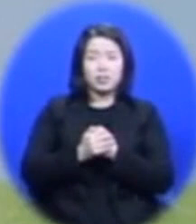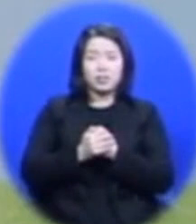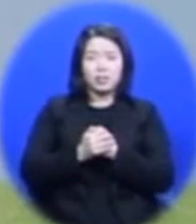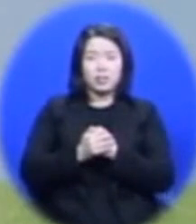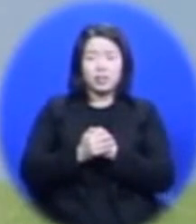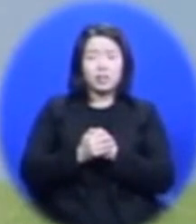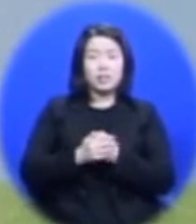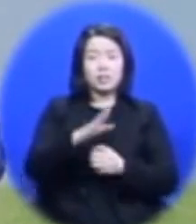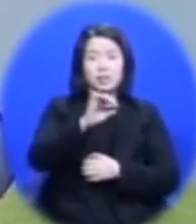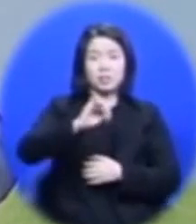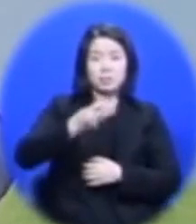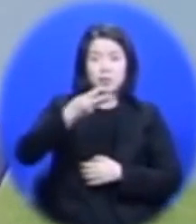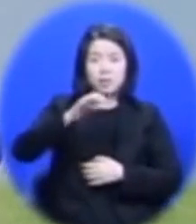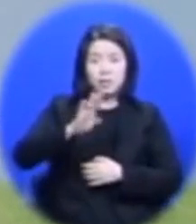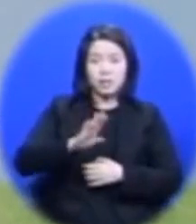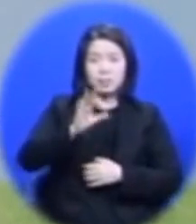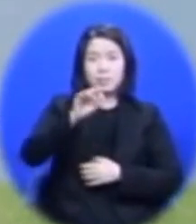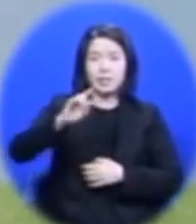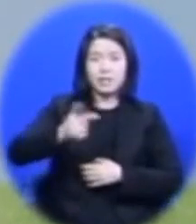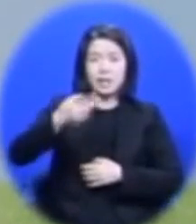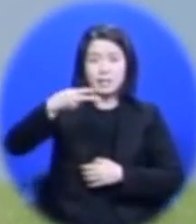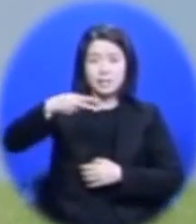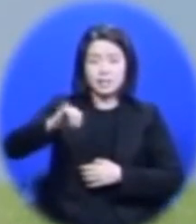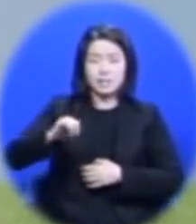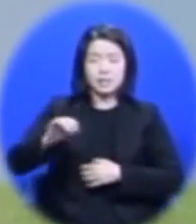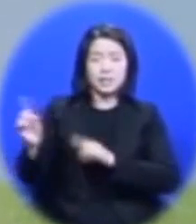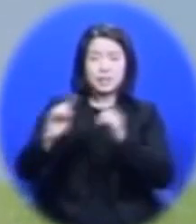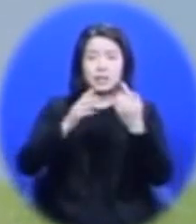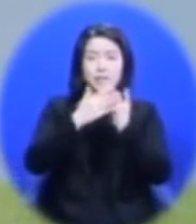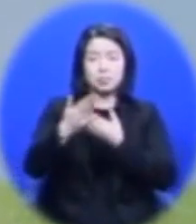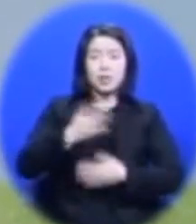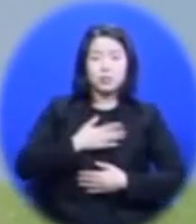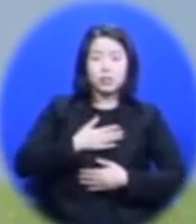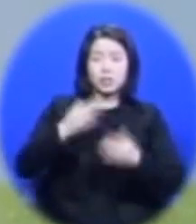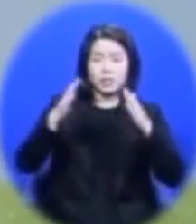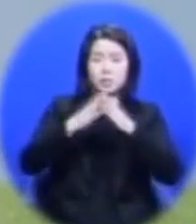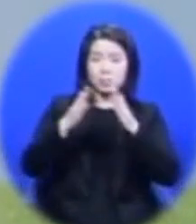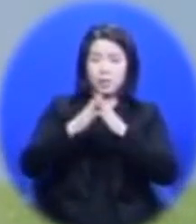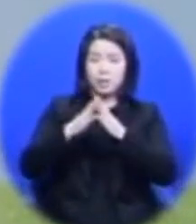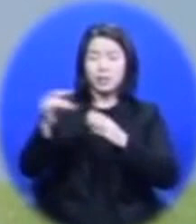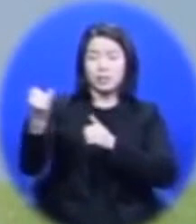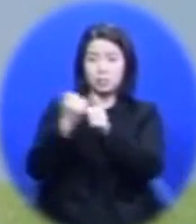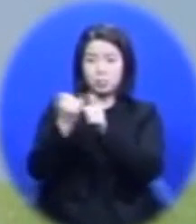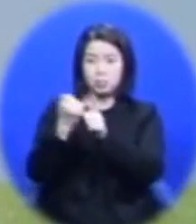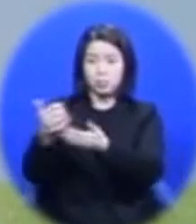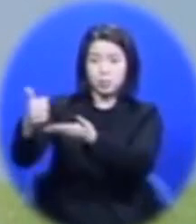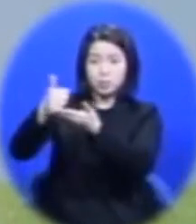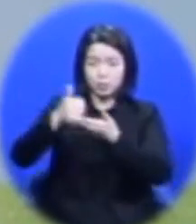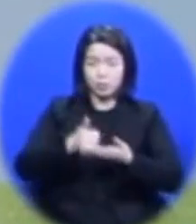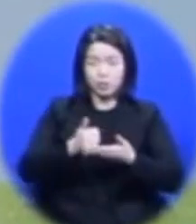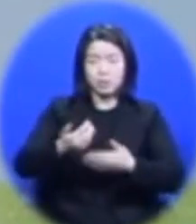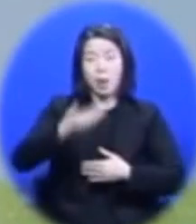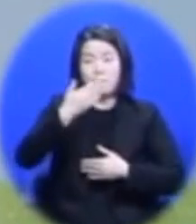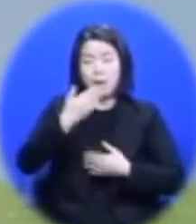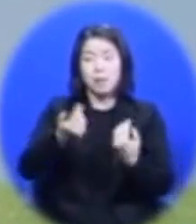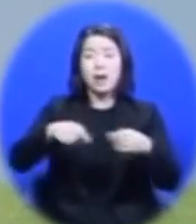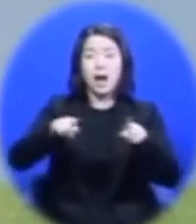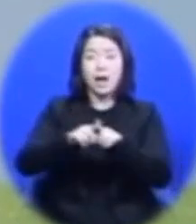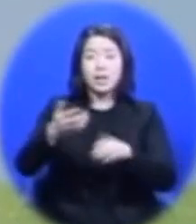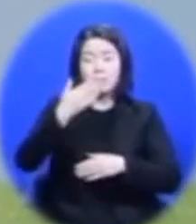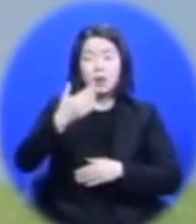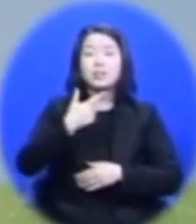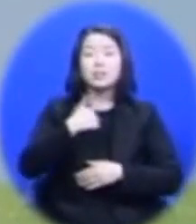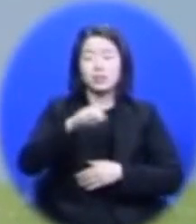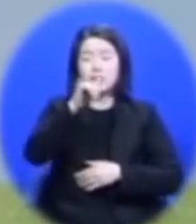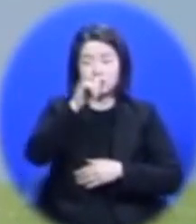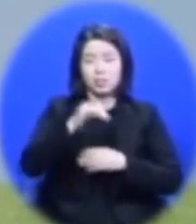되잖아요. 필립 얀 씨 집회 때 저희 집에 필립 얀 씨 부부를 초청해서 식사를 같이 했습니다. 저희